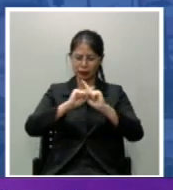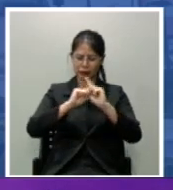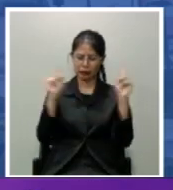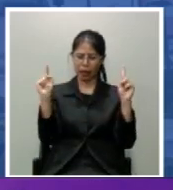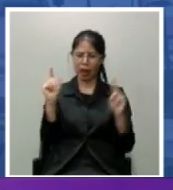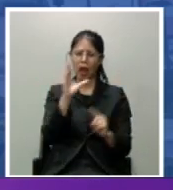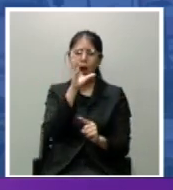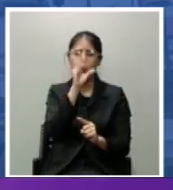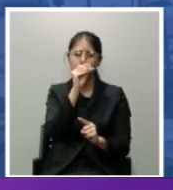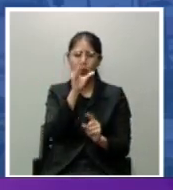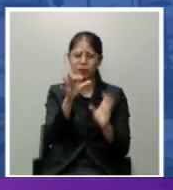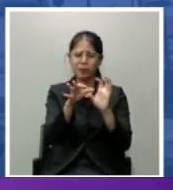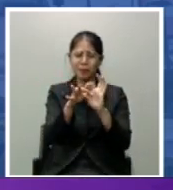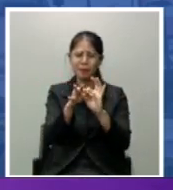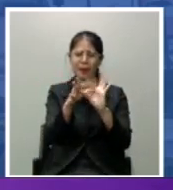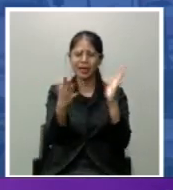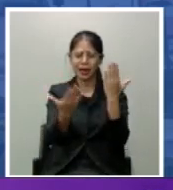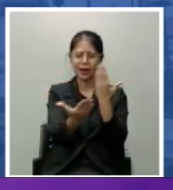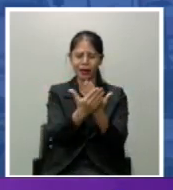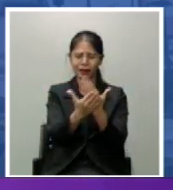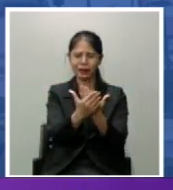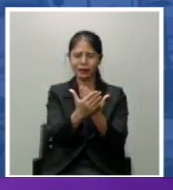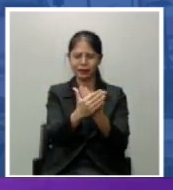ยก็คือเรื่องสินบนนำจับ